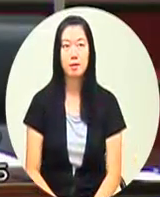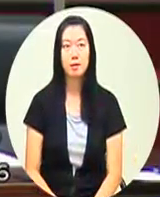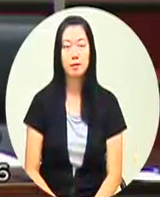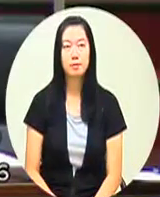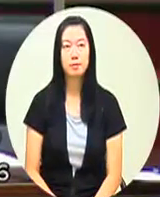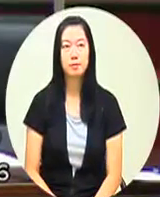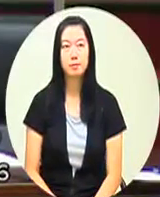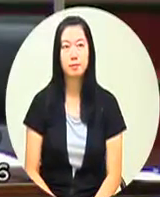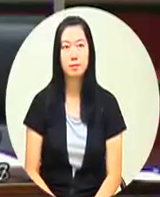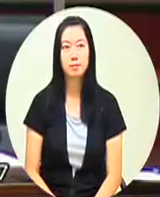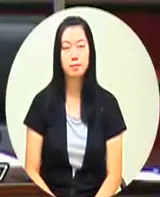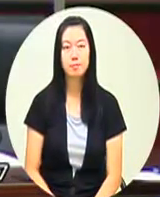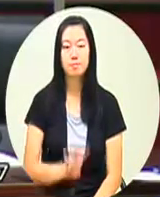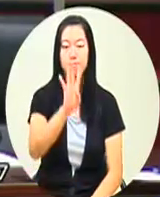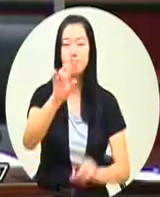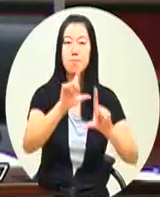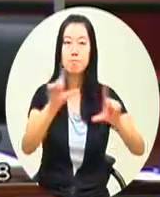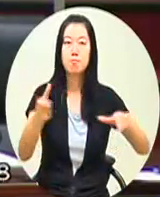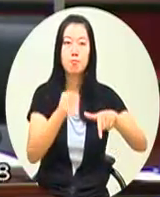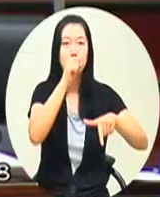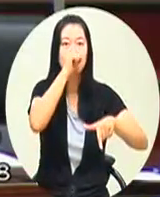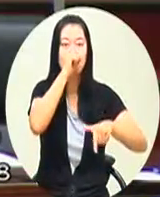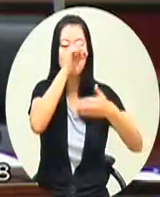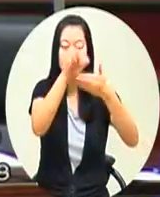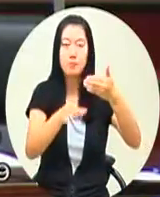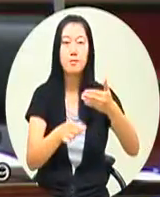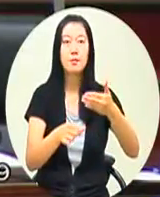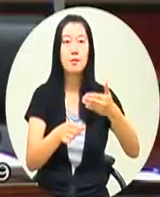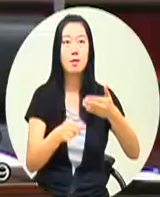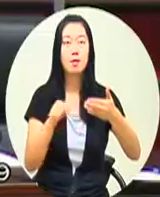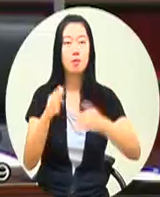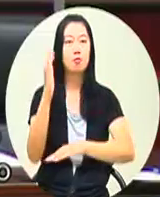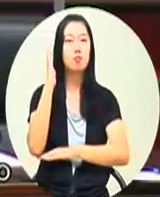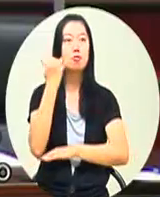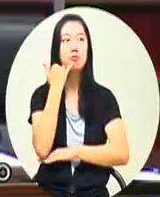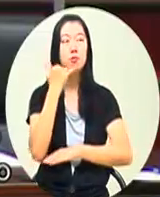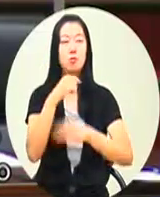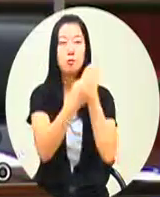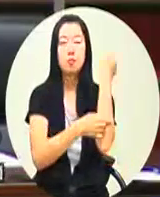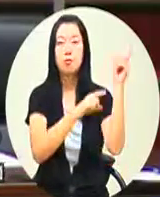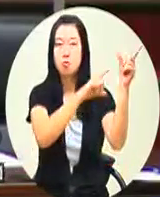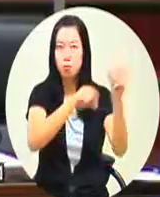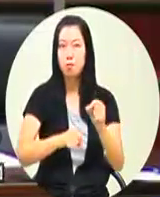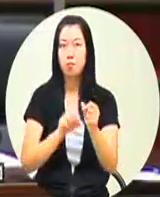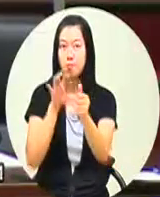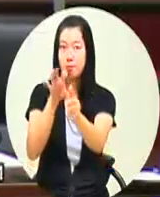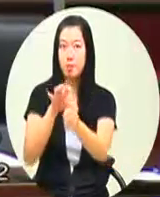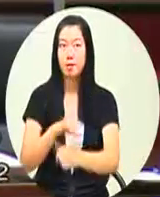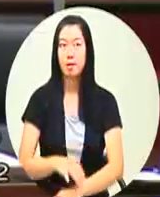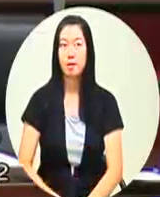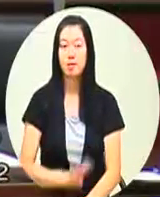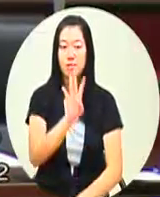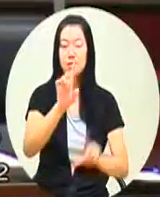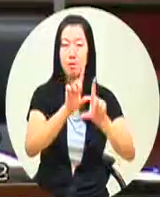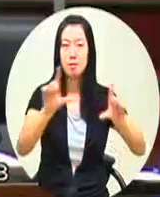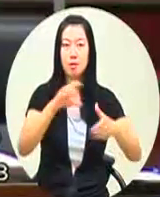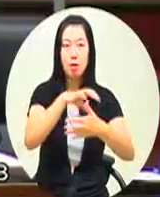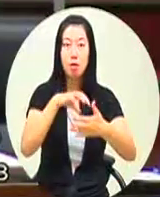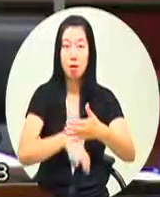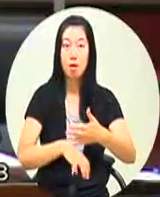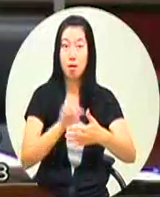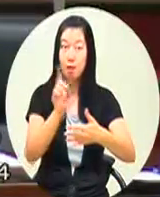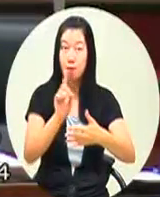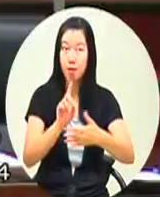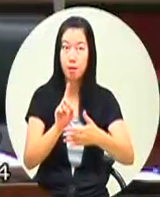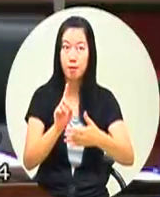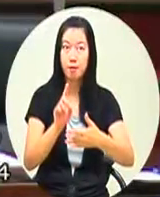有4大公益条款，政府才可以以法律限制之。四大公益条款里面的就是什么呢？